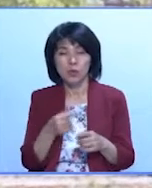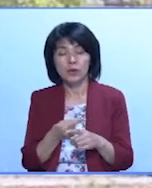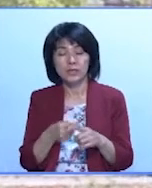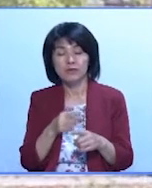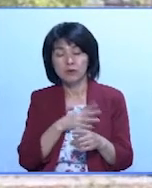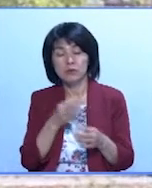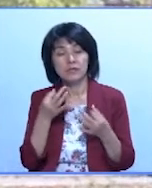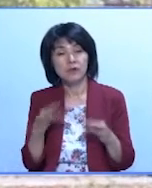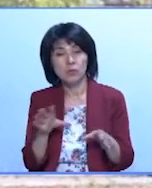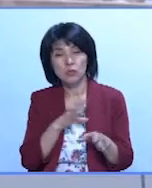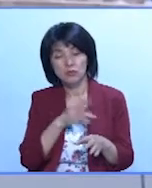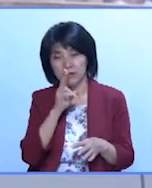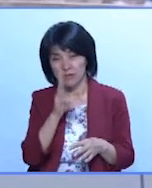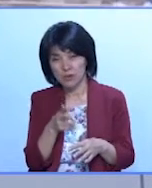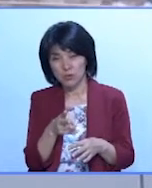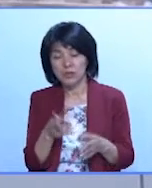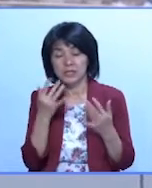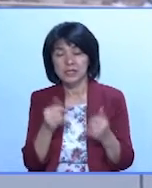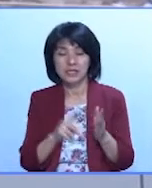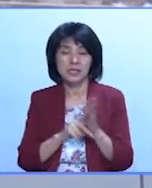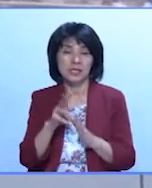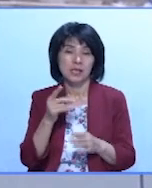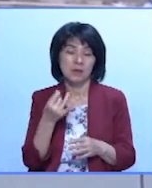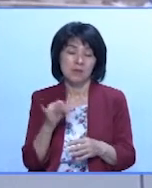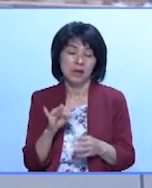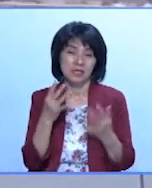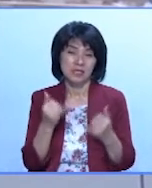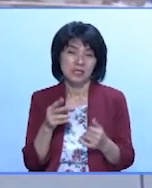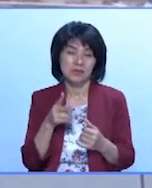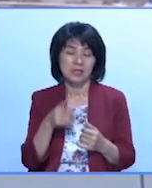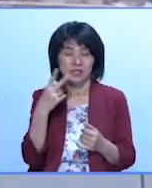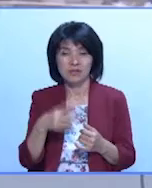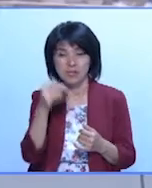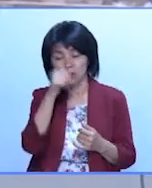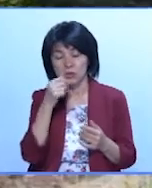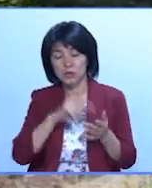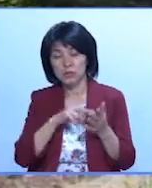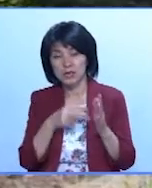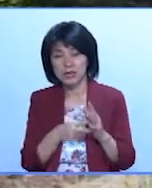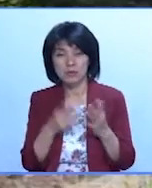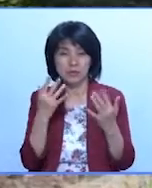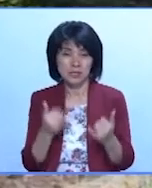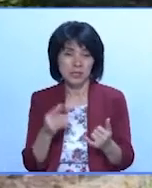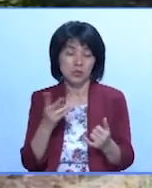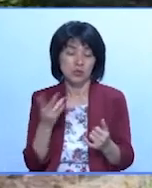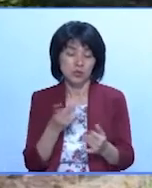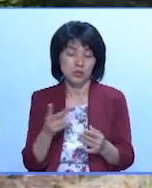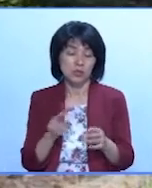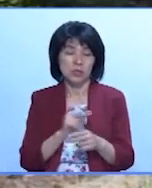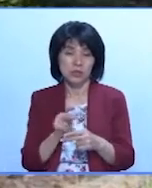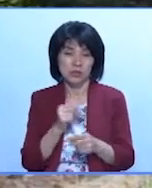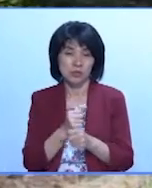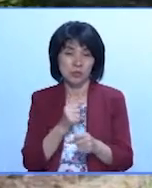тұрыпты. Мамырдың 1-нен бастап мұнда жұмыспен қамтудың жол картасы 2020 бағдарламасының аясында қалпына келтіру жұмыстары басталды.